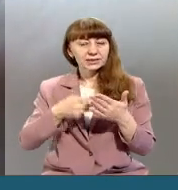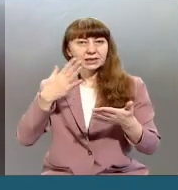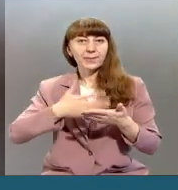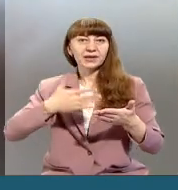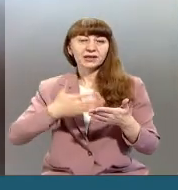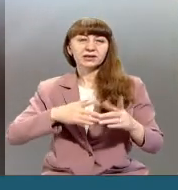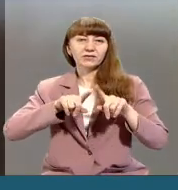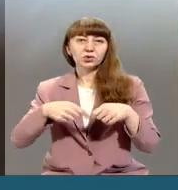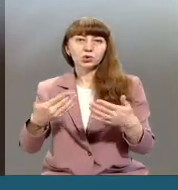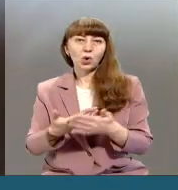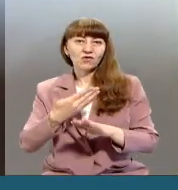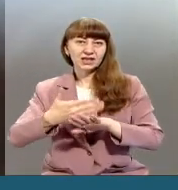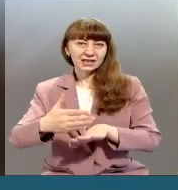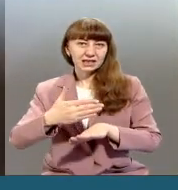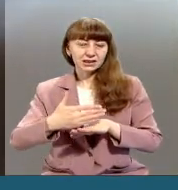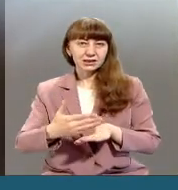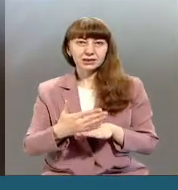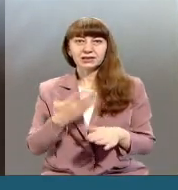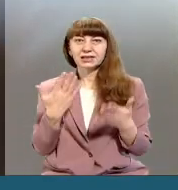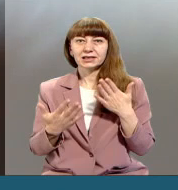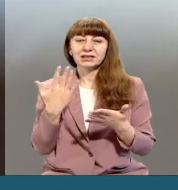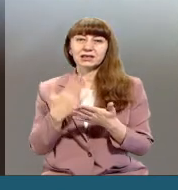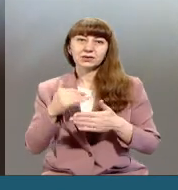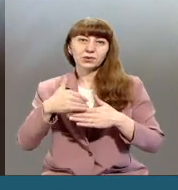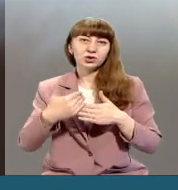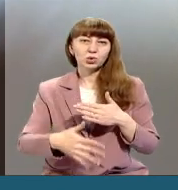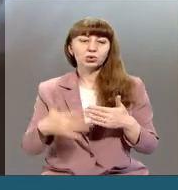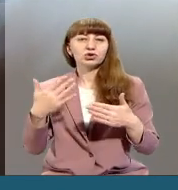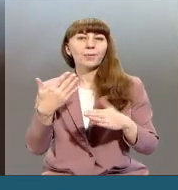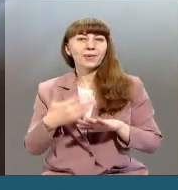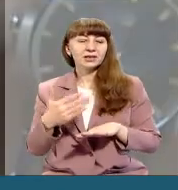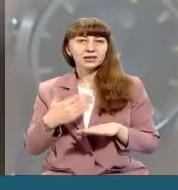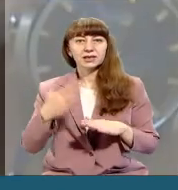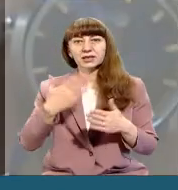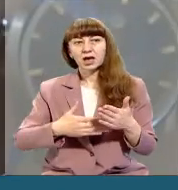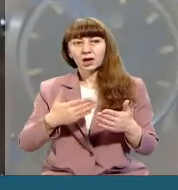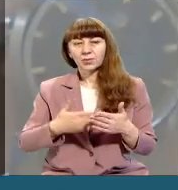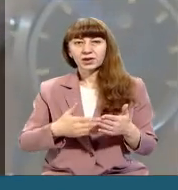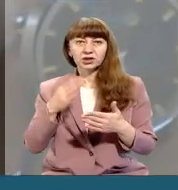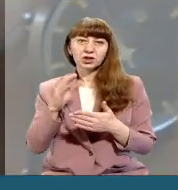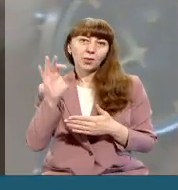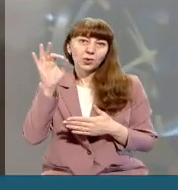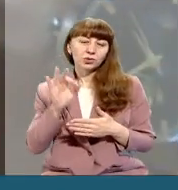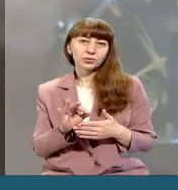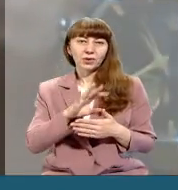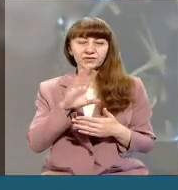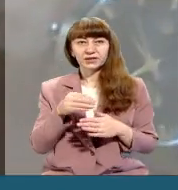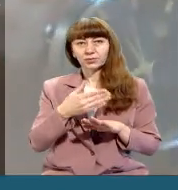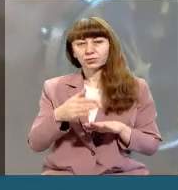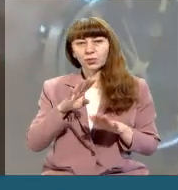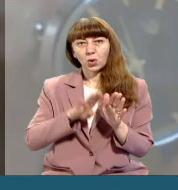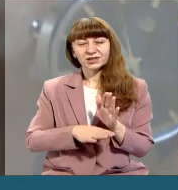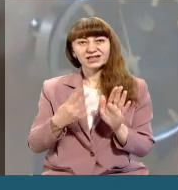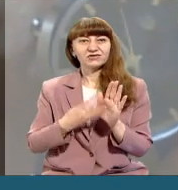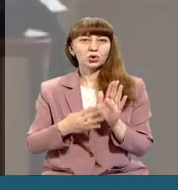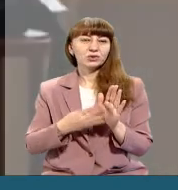выдачу гражданам новых потребительских кредитов при наличии просрочки по кредитам запрет на начисление вознаграждения по всем кредитам после 90 дней